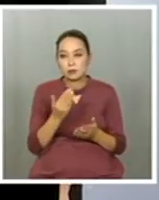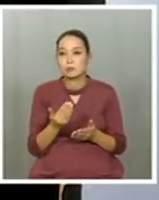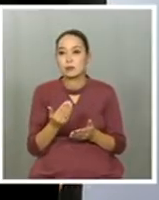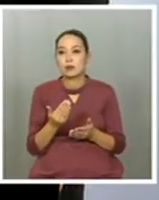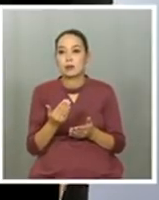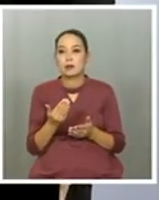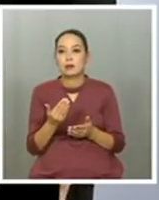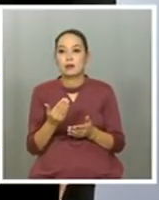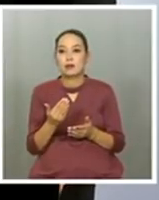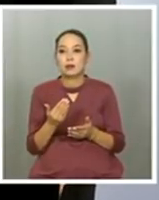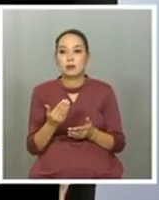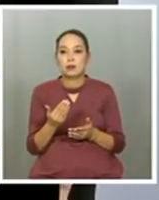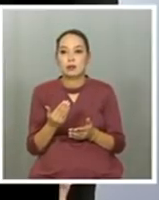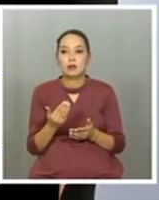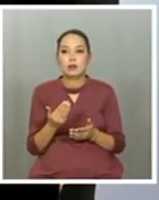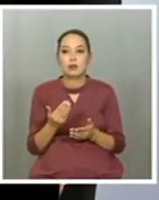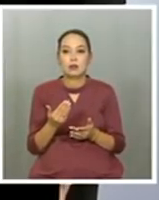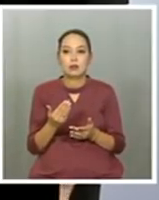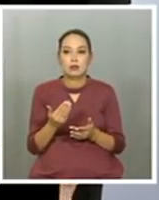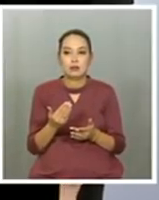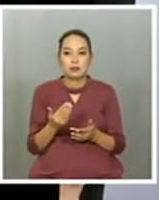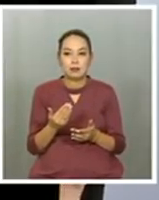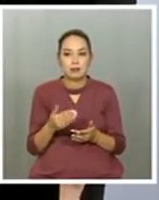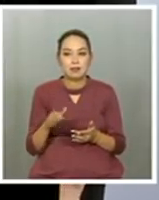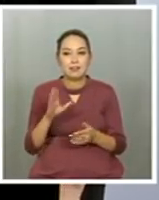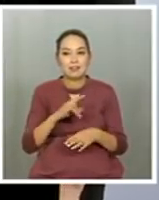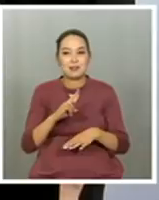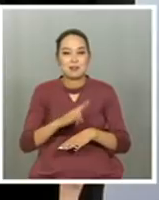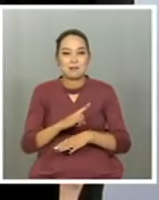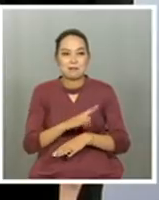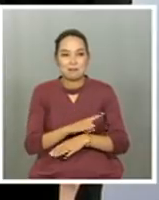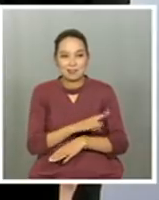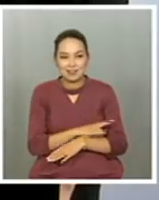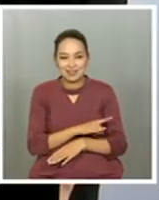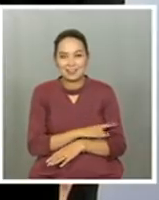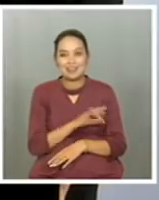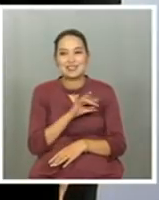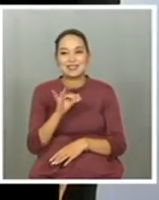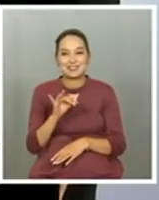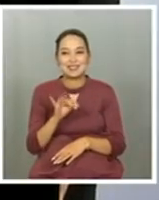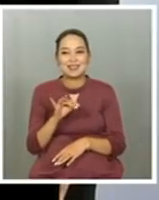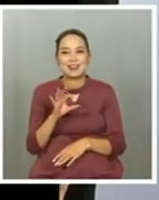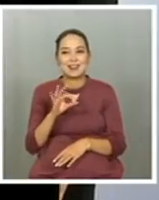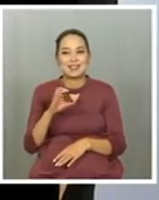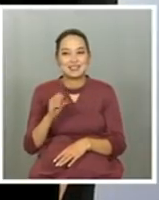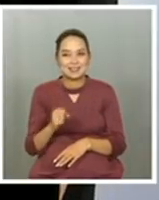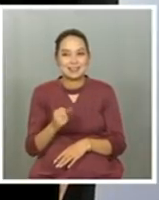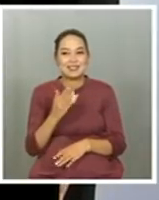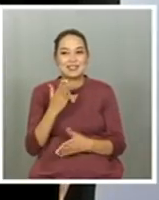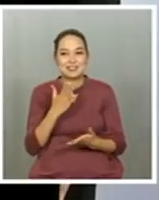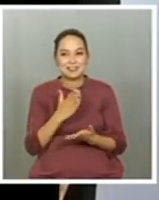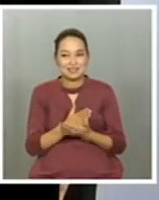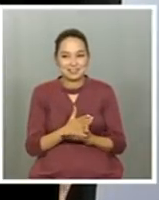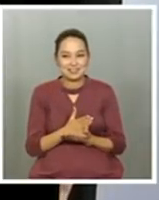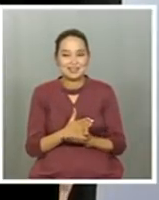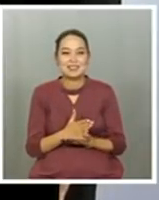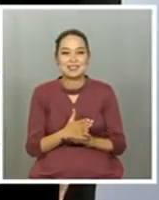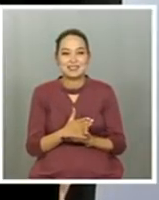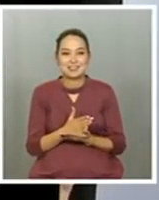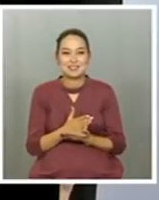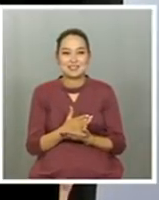тот көбелегі, бақалар және аралардың жабайы ара түрі және бал аралары